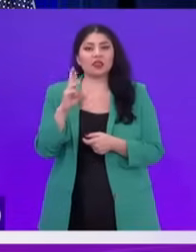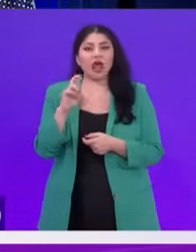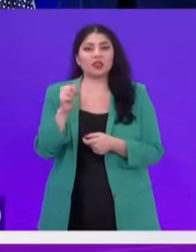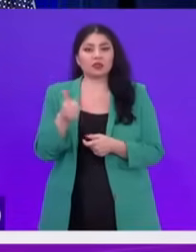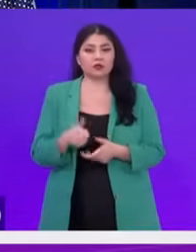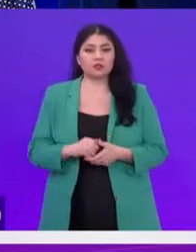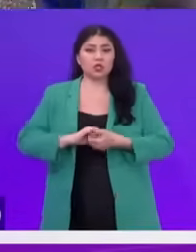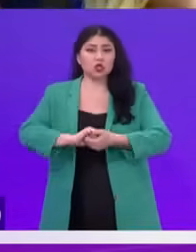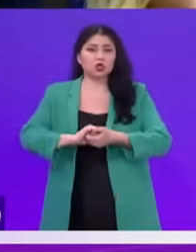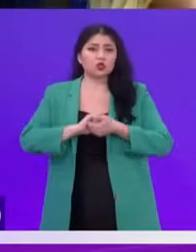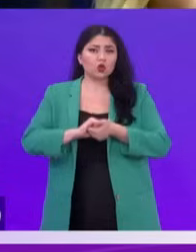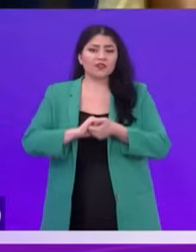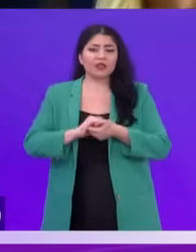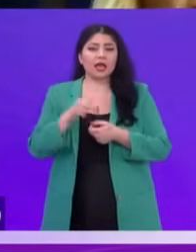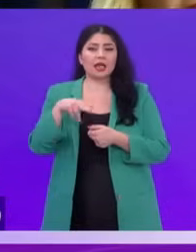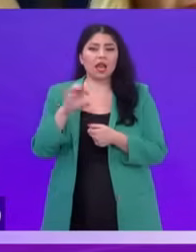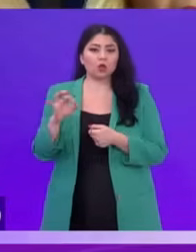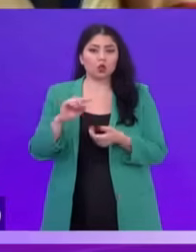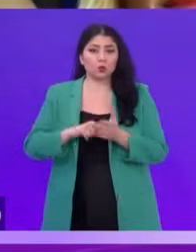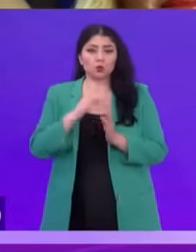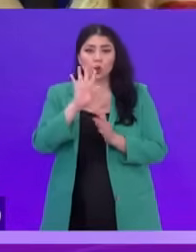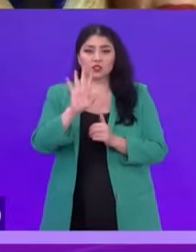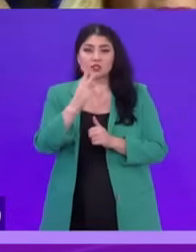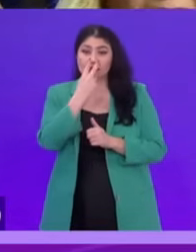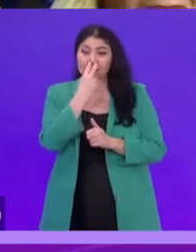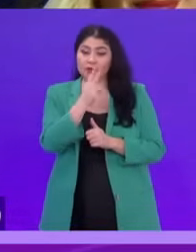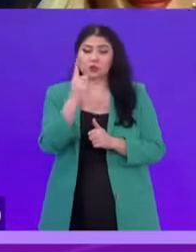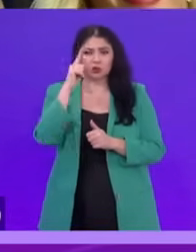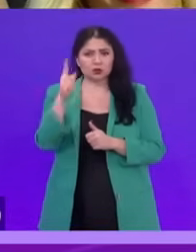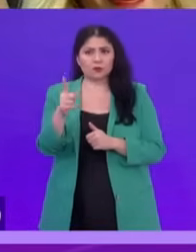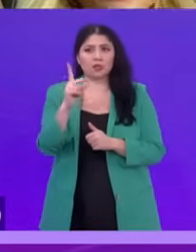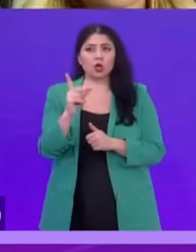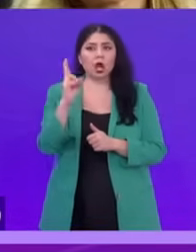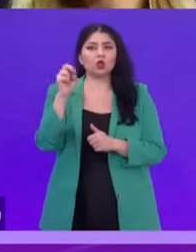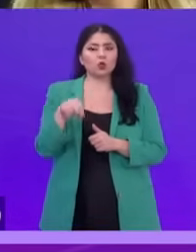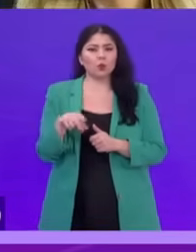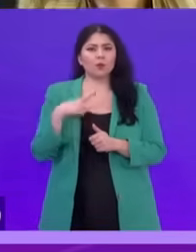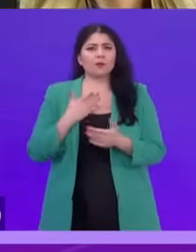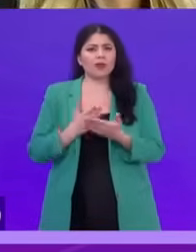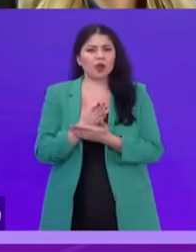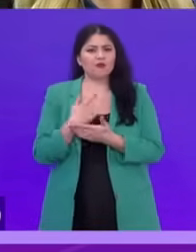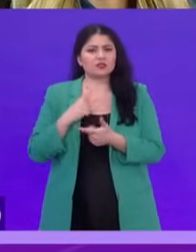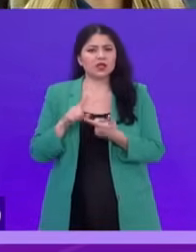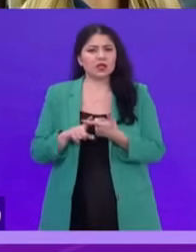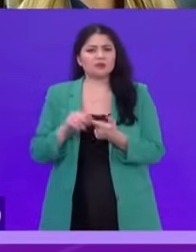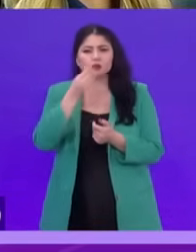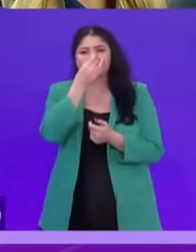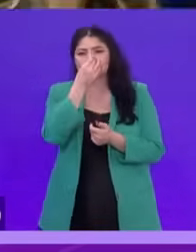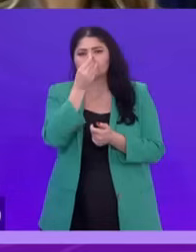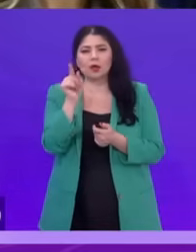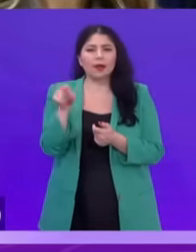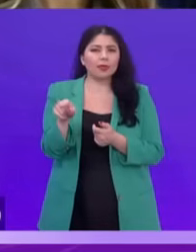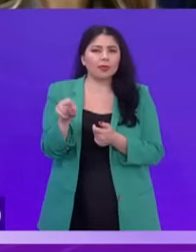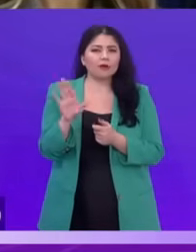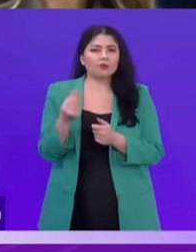de soliditatea NATO. Din acest punct de vedere, știți că asupra lui Donald Trump totdeauna a plutit bănuiala că